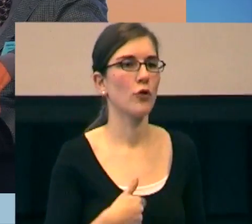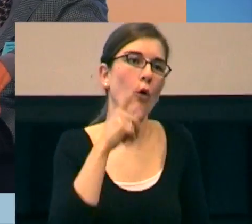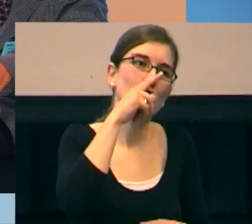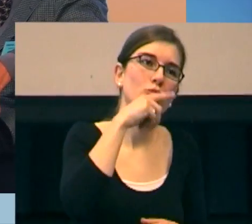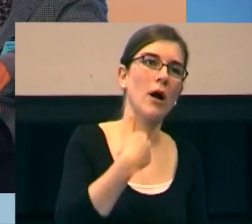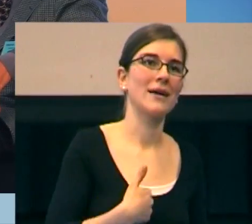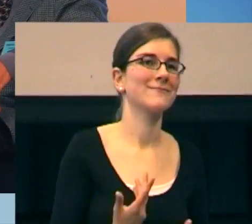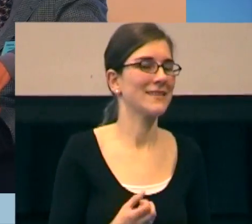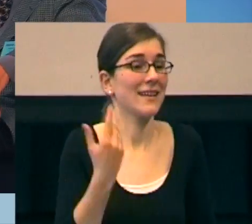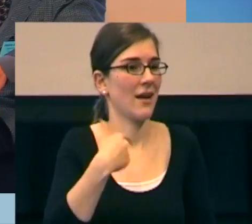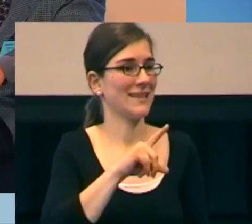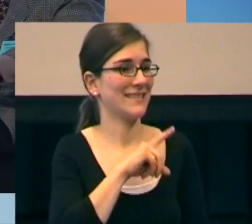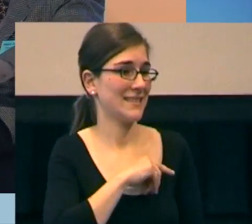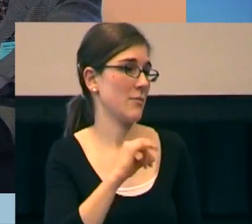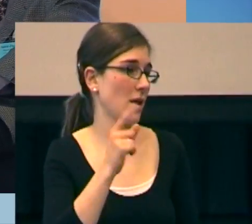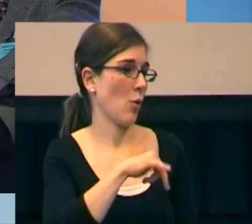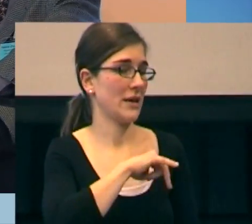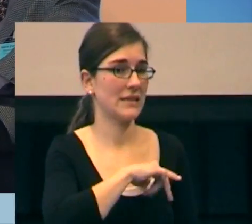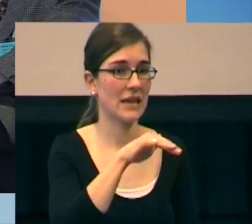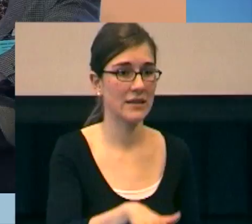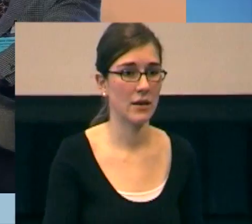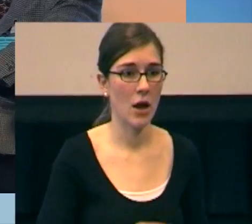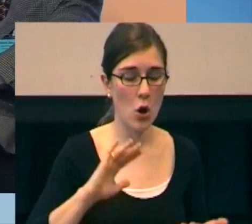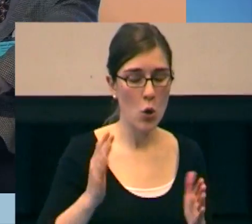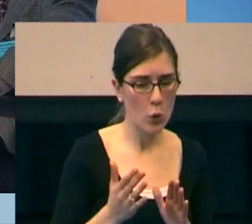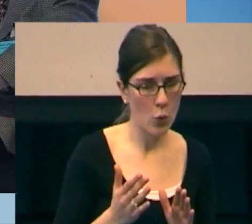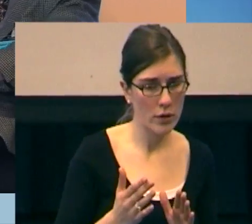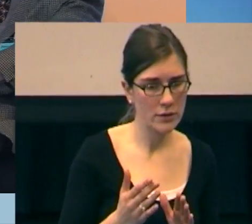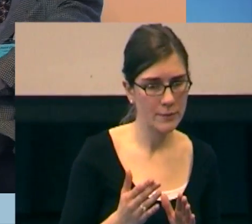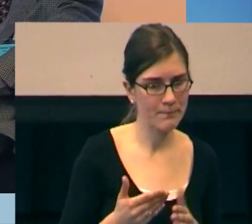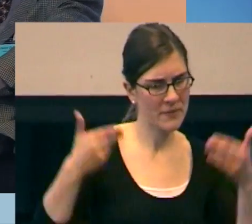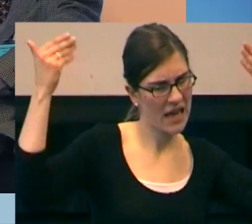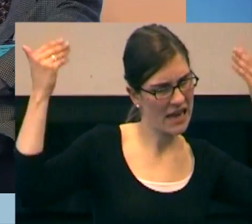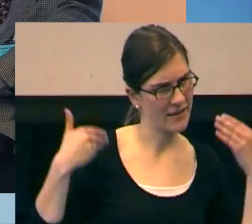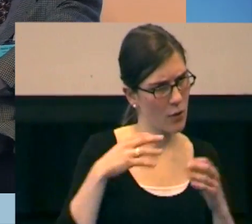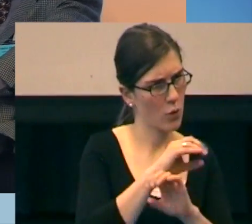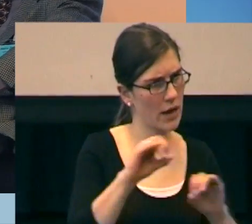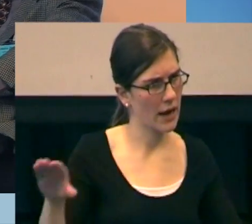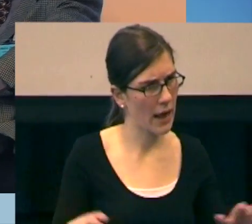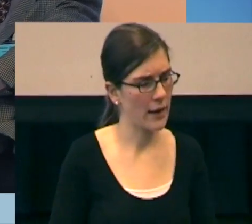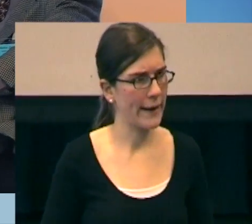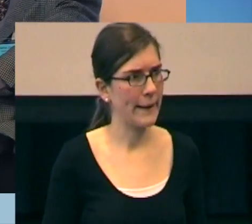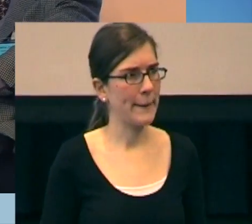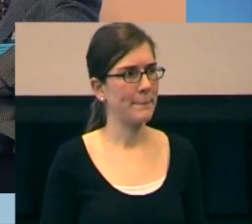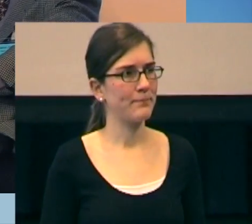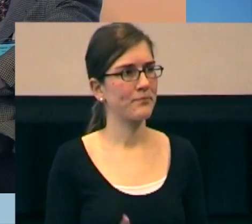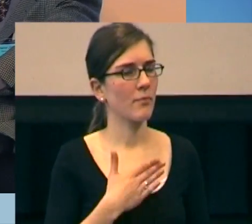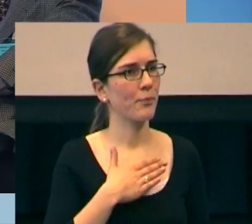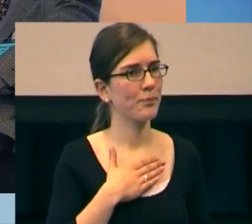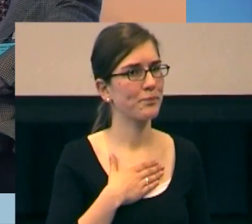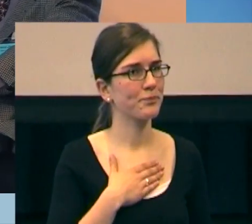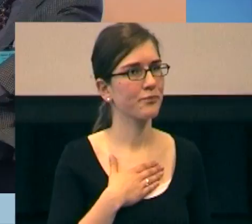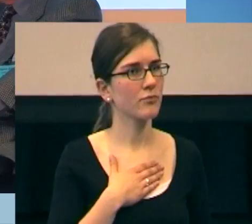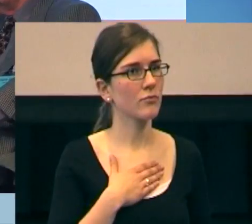ein eigenes Interesse daran habe ganz kurz zum Hintergrund bei mir